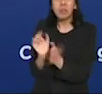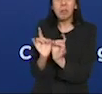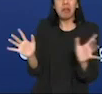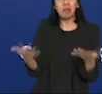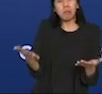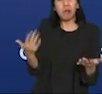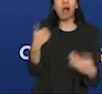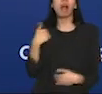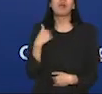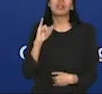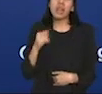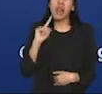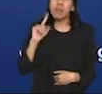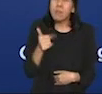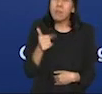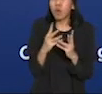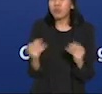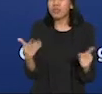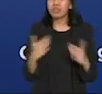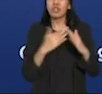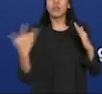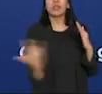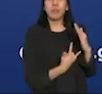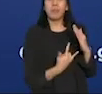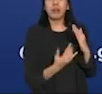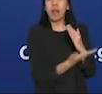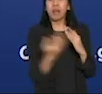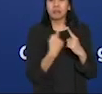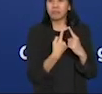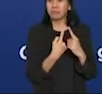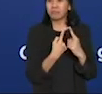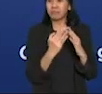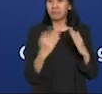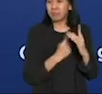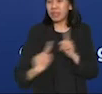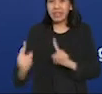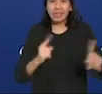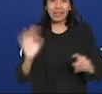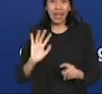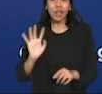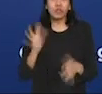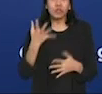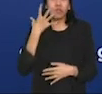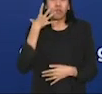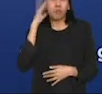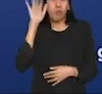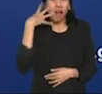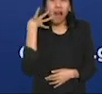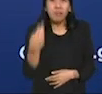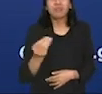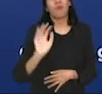tetap tinggal di rumah jangan bepergian jangan mudik ini menjadi kunci agar kita